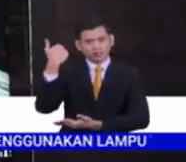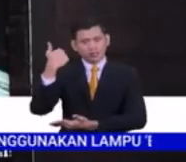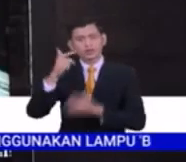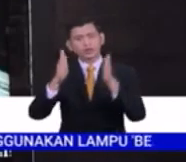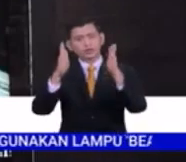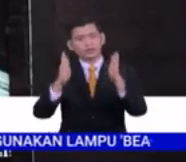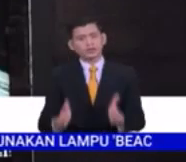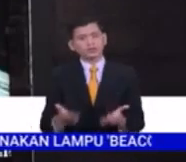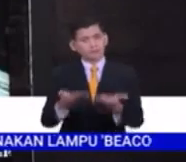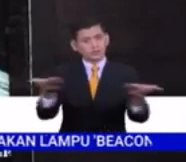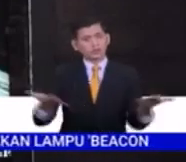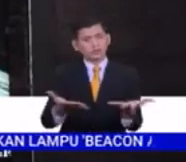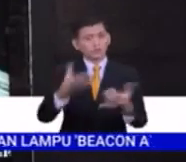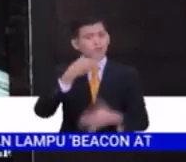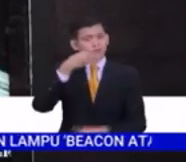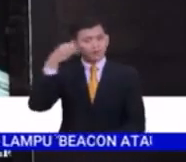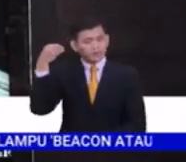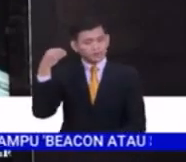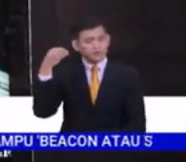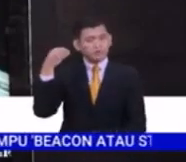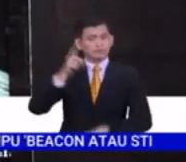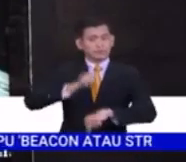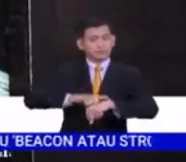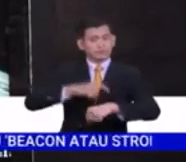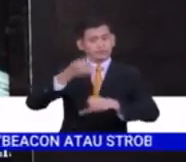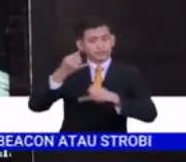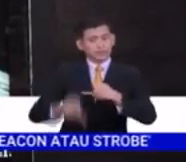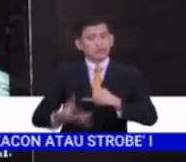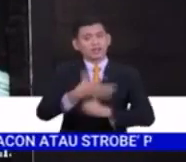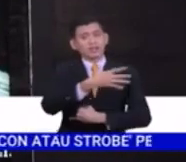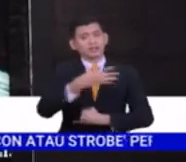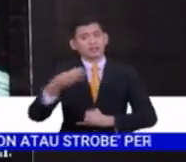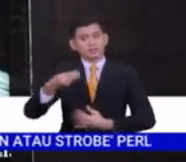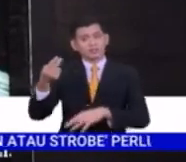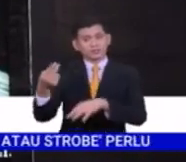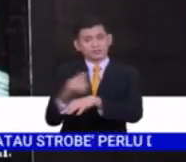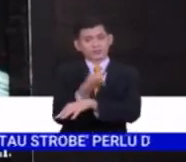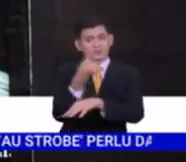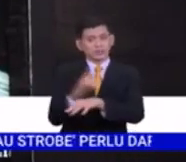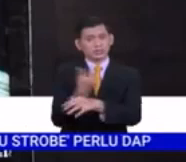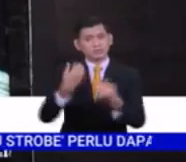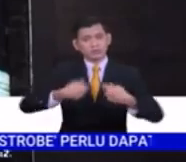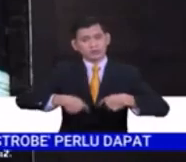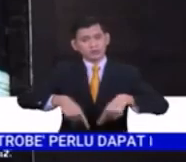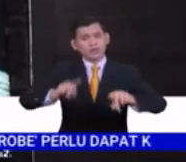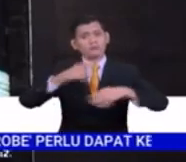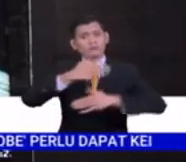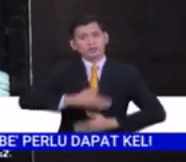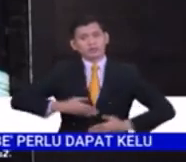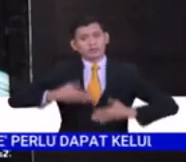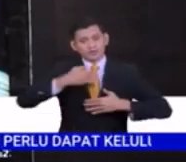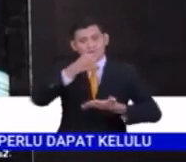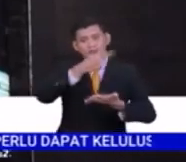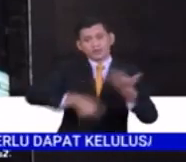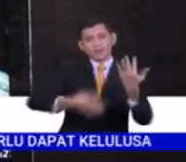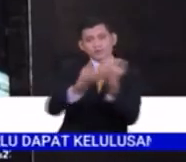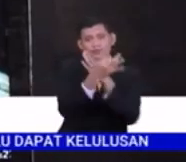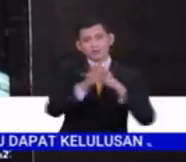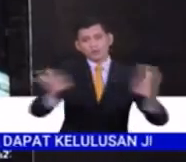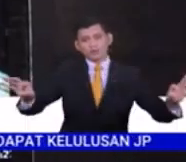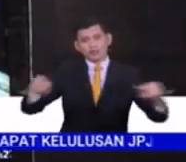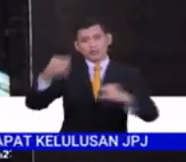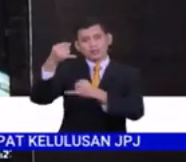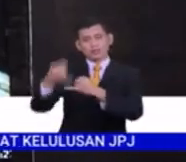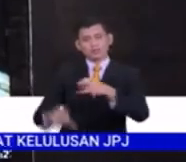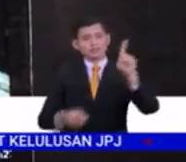orang ramai yang akan pulang ke kampung Pak Desa Asana Hai dan juga akan merebut peluang untuk menikmati atau cuma yang akan kamar